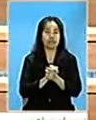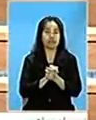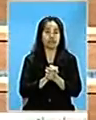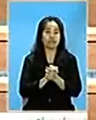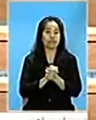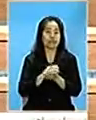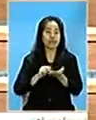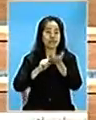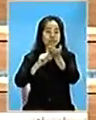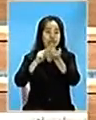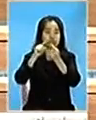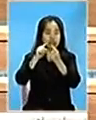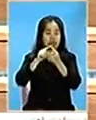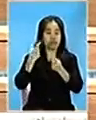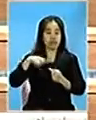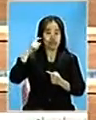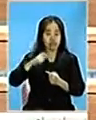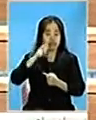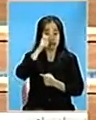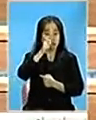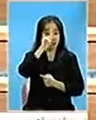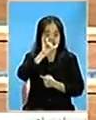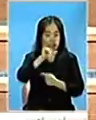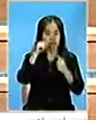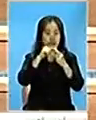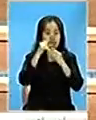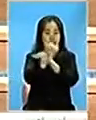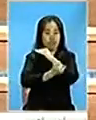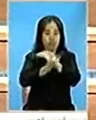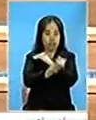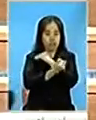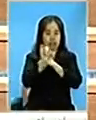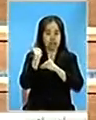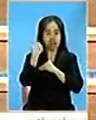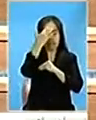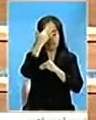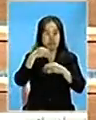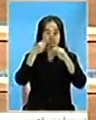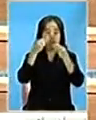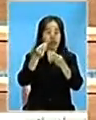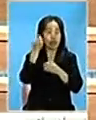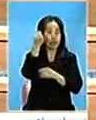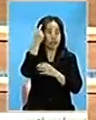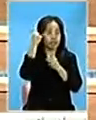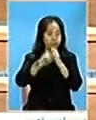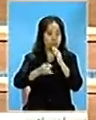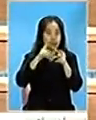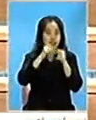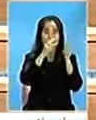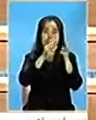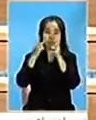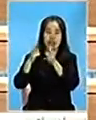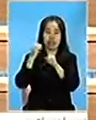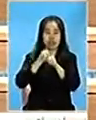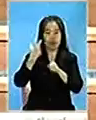ต่อศาลอาญาระหว่างประเทศเพื่อที่จะสร้างความเข้าใจผิดในกระบวนการยุติธรรมของ